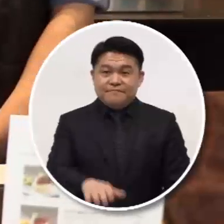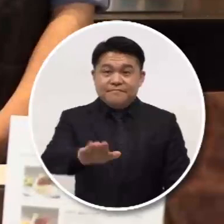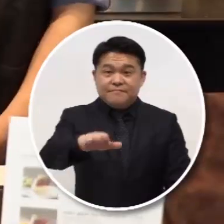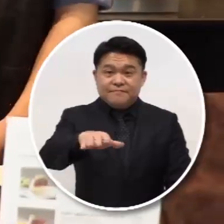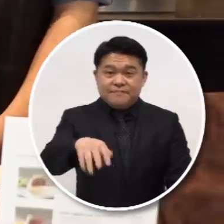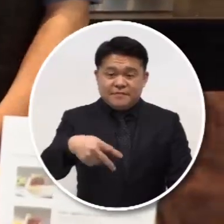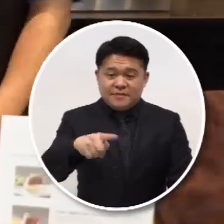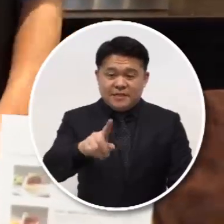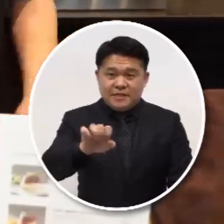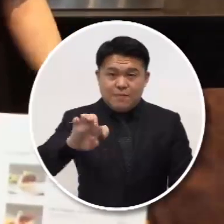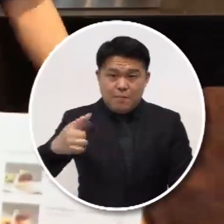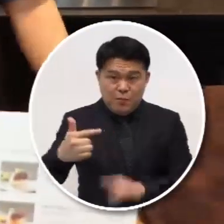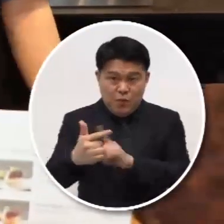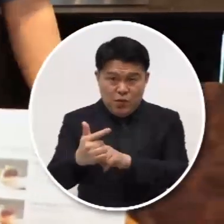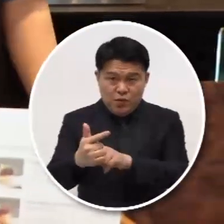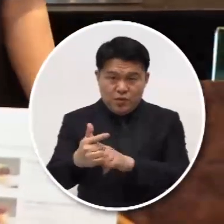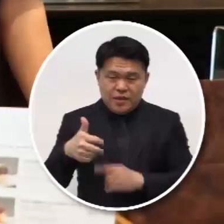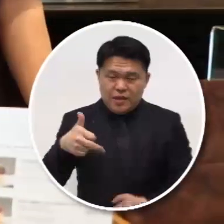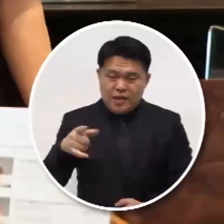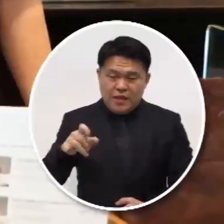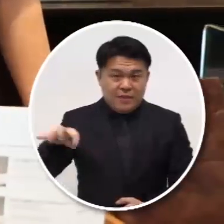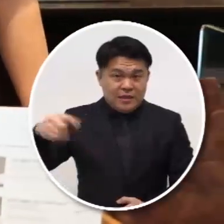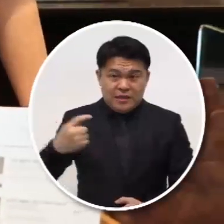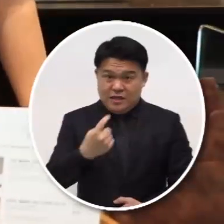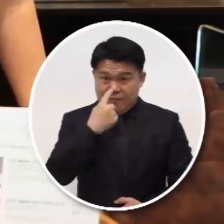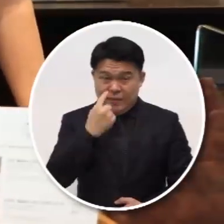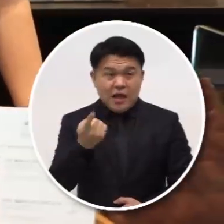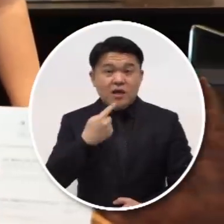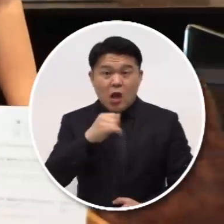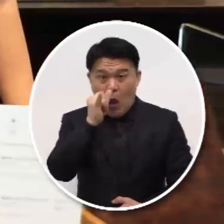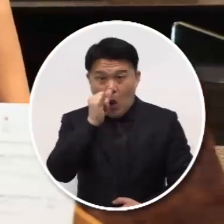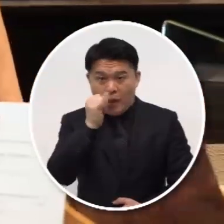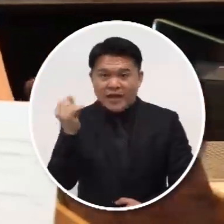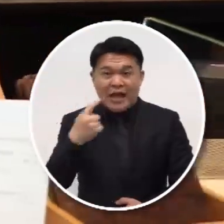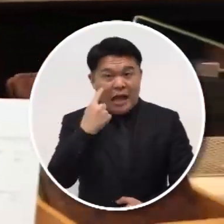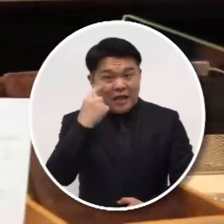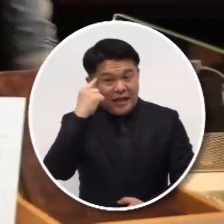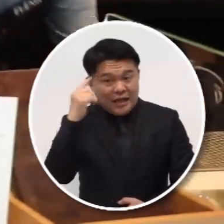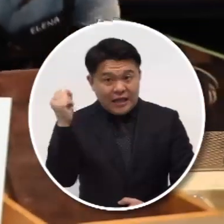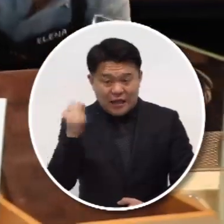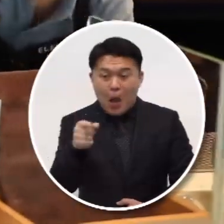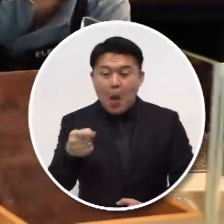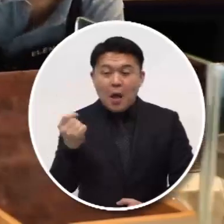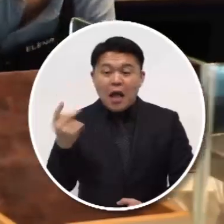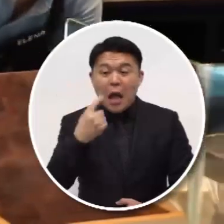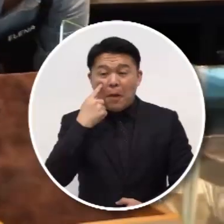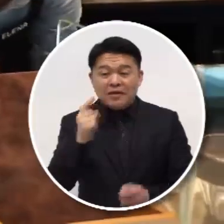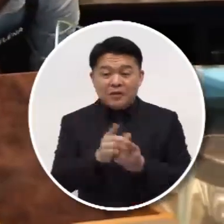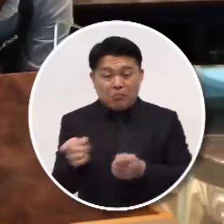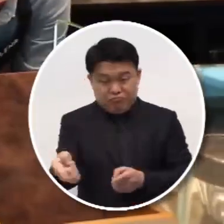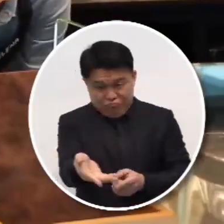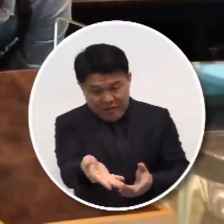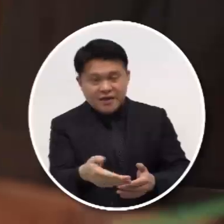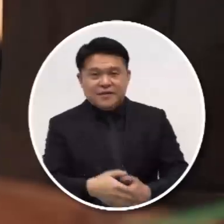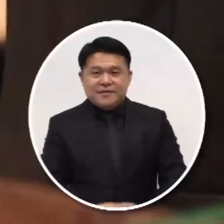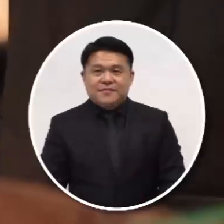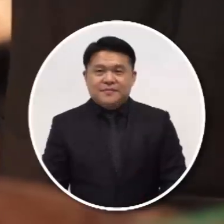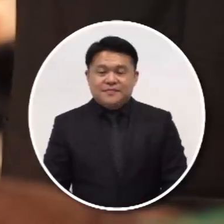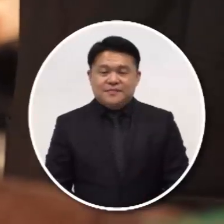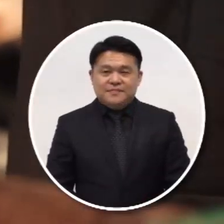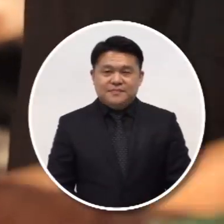일단 엔드 사이폰이랑 케미스 배우고 오셨으니까 한번 다시 해본다는 생각으로 직접 해볼게요.